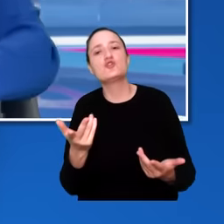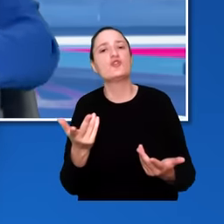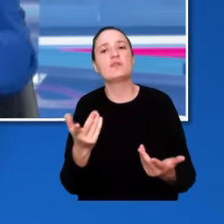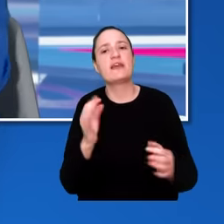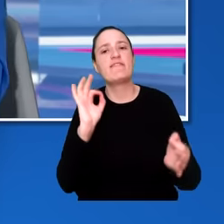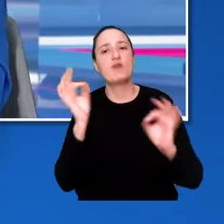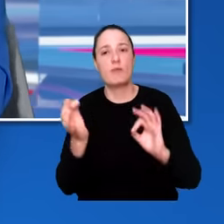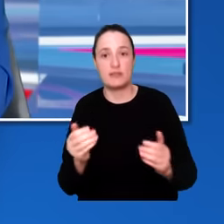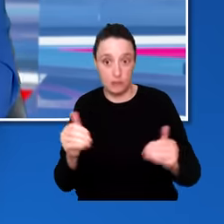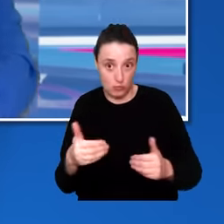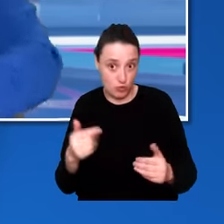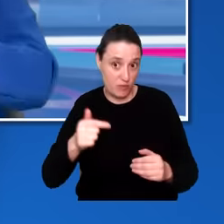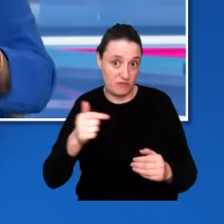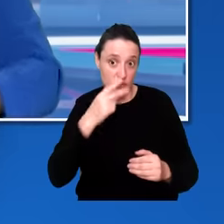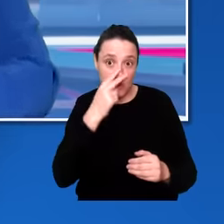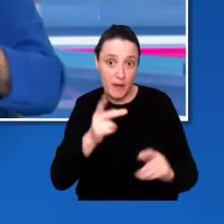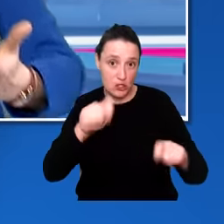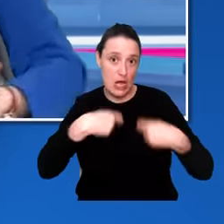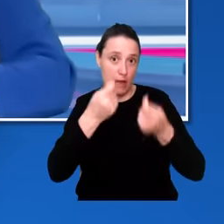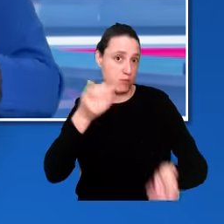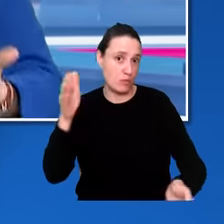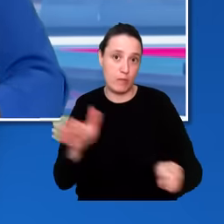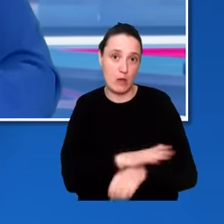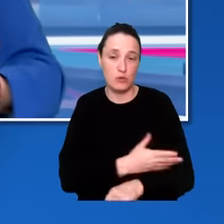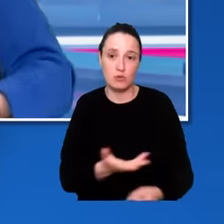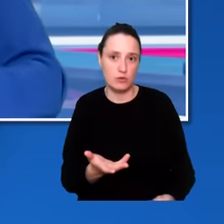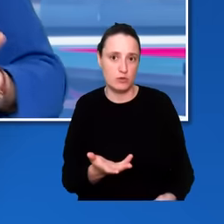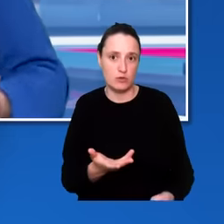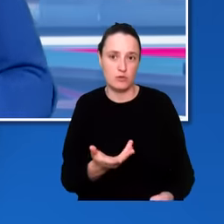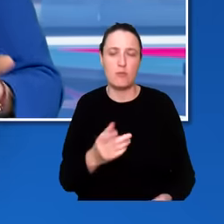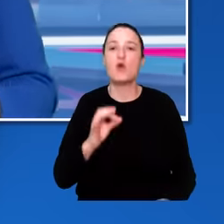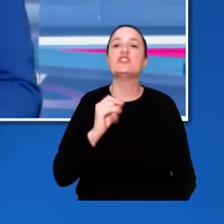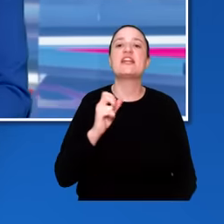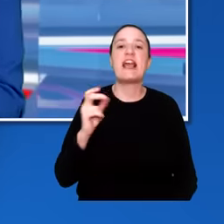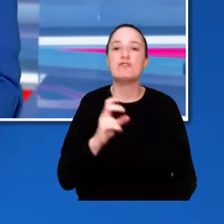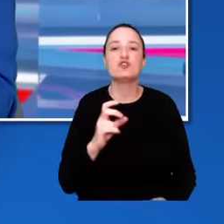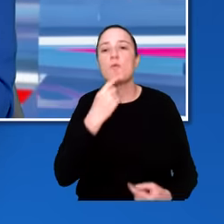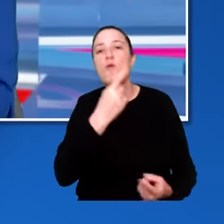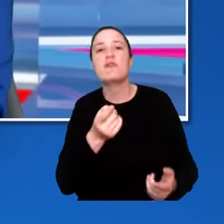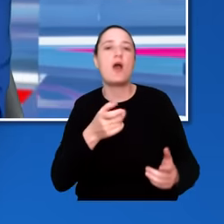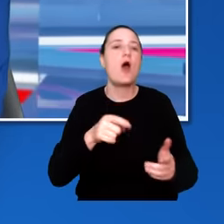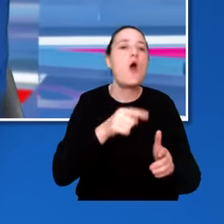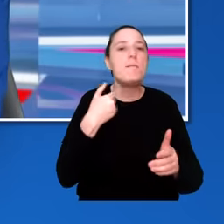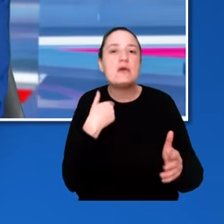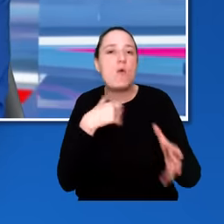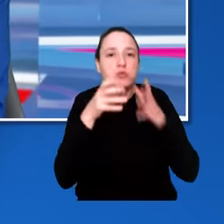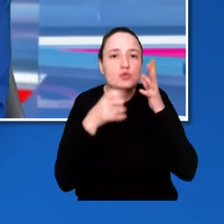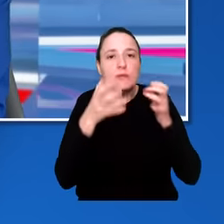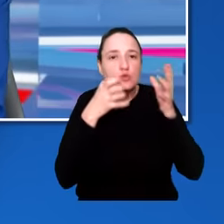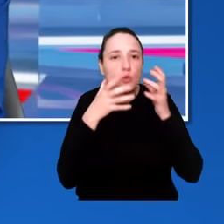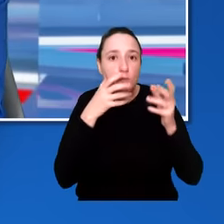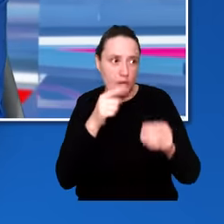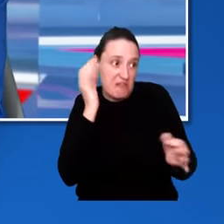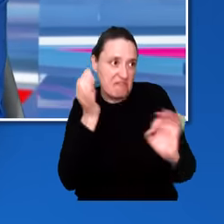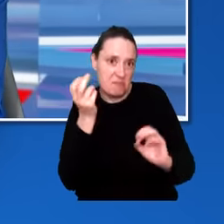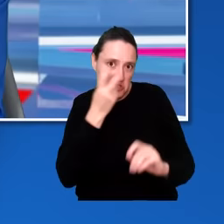może powinniśmy zobaczyć ten raport, bo to mowa jest, pan Sienkiewicz mówi inwigilacja, ale tutaj są jakieś ciekawe informacje,